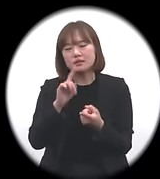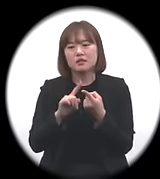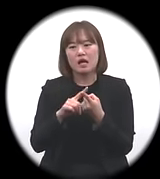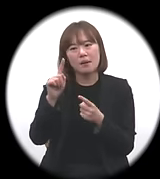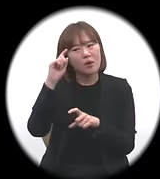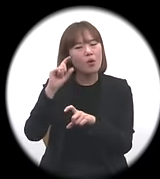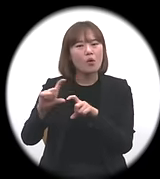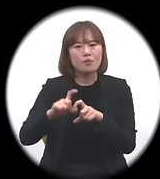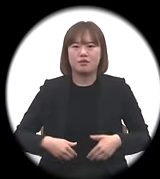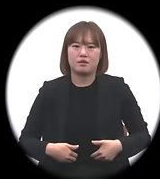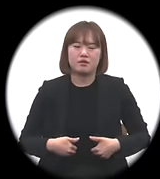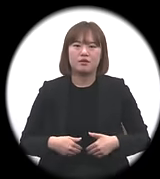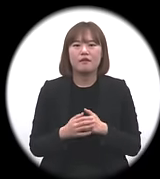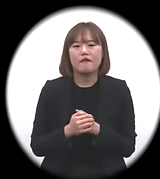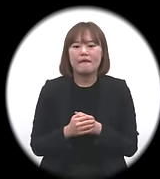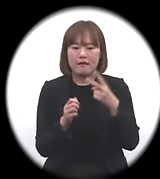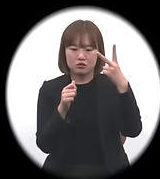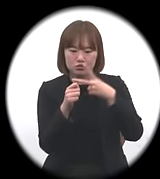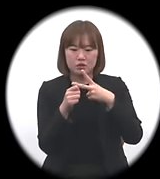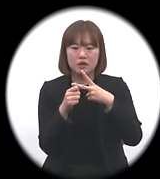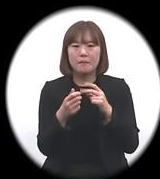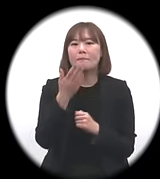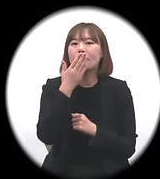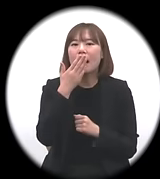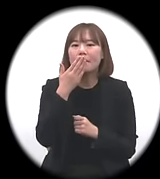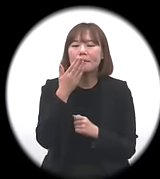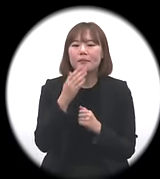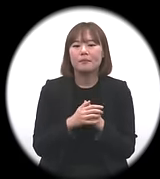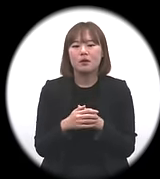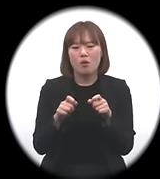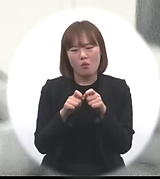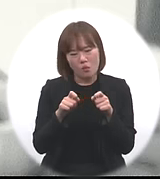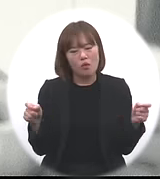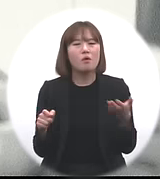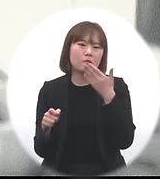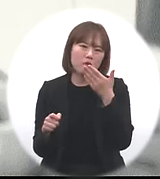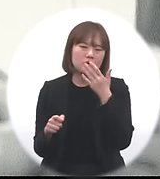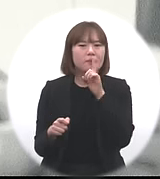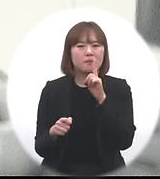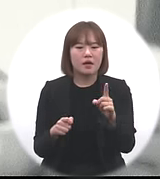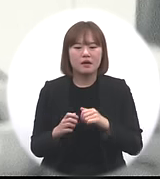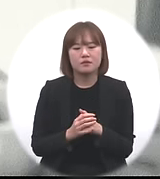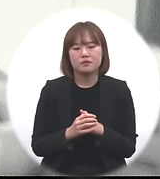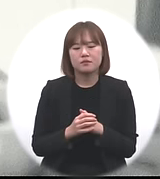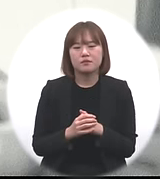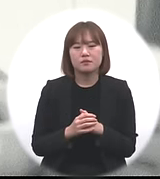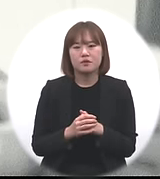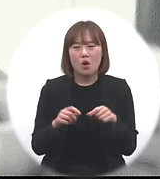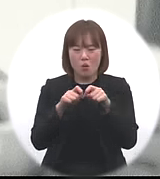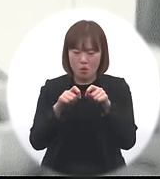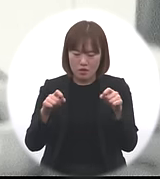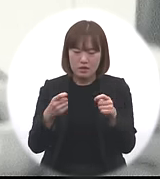걸 먹고 있는지 한 번쯤 고민해 보셔야 됩니다. 자, 두 번째는 도대체 애가 밥을 얼마나 오랫동안 물고 있느냐 하는